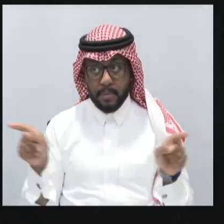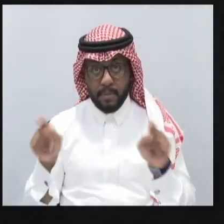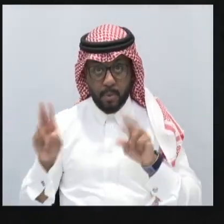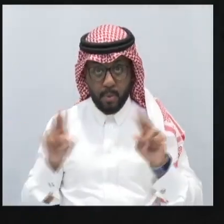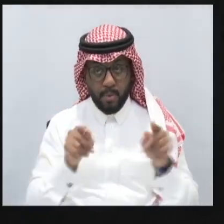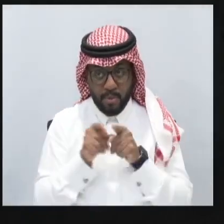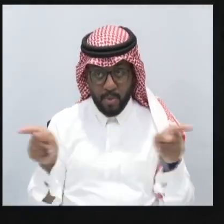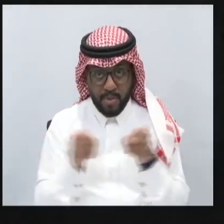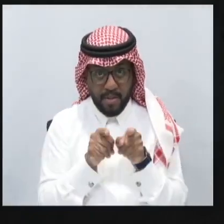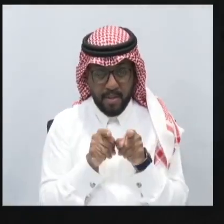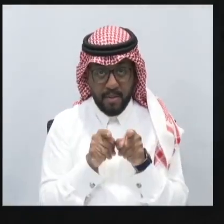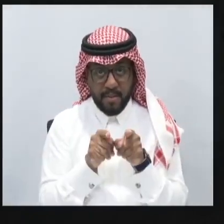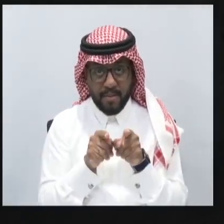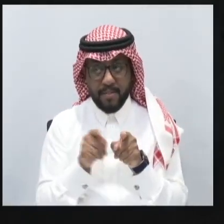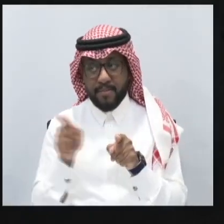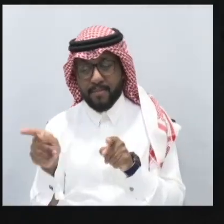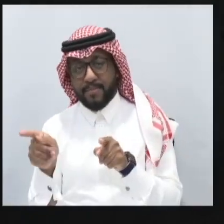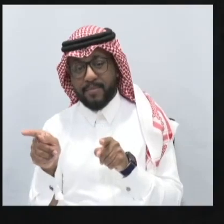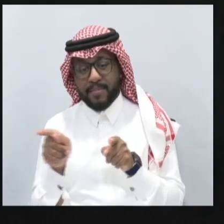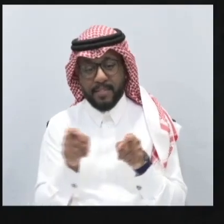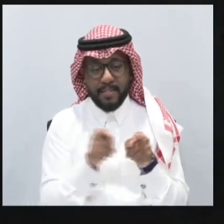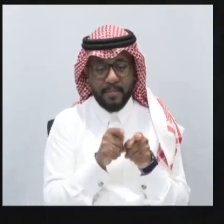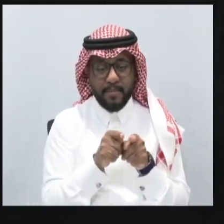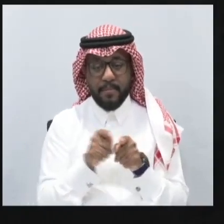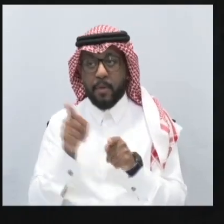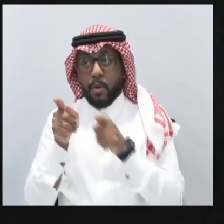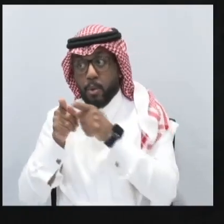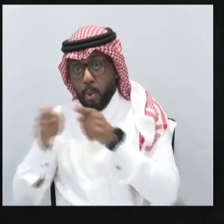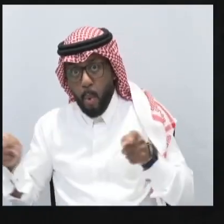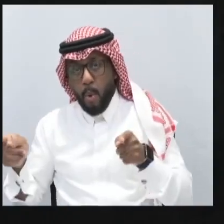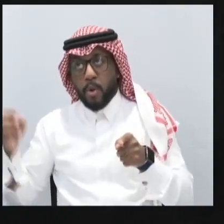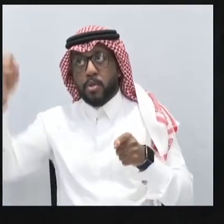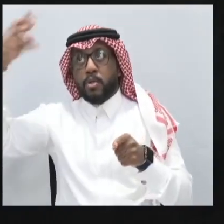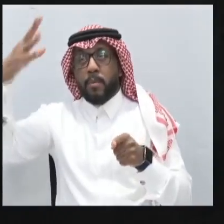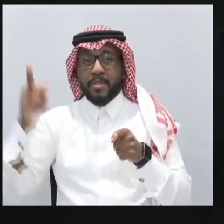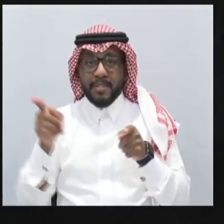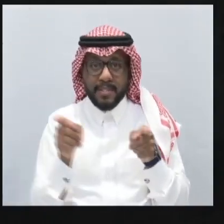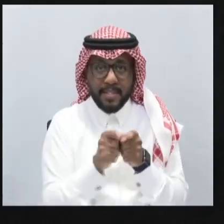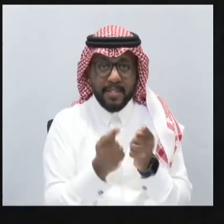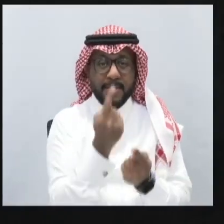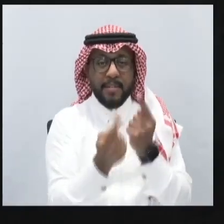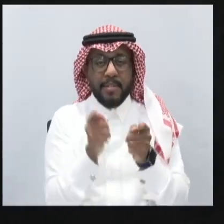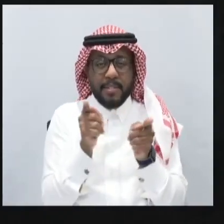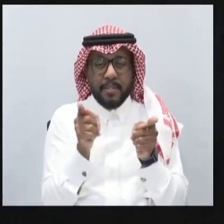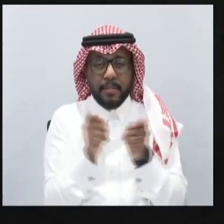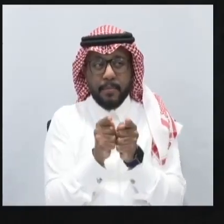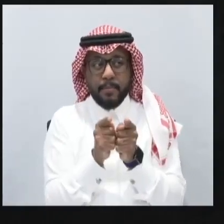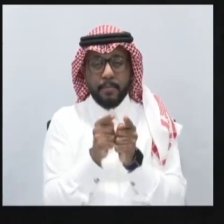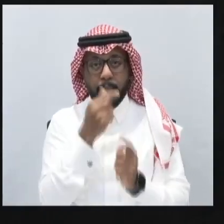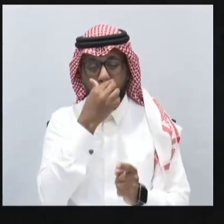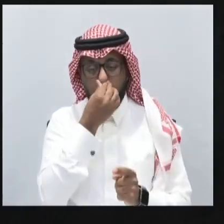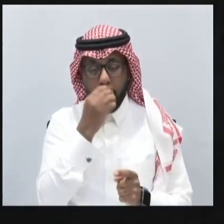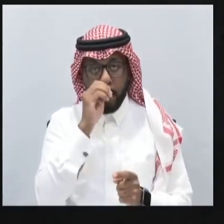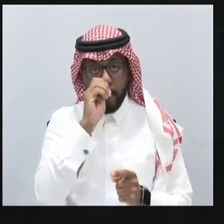اقصر متزين اقصر لان الطاقه اللي استفاد منها من الشمس الشمس تمد بطاقتها لاشياء